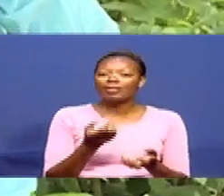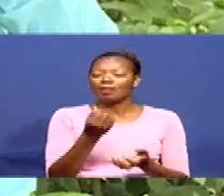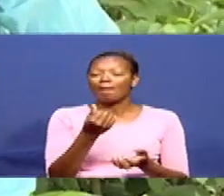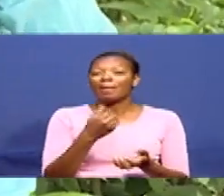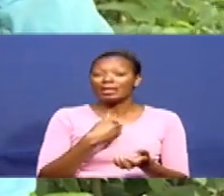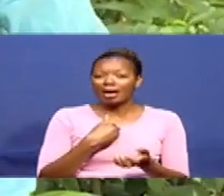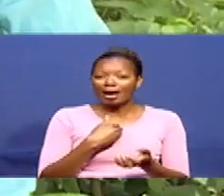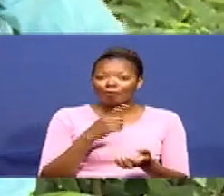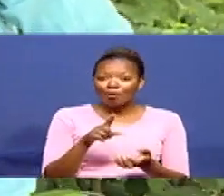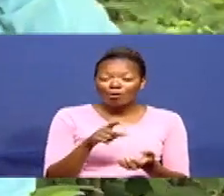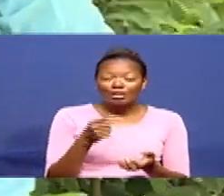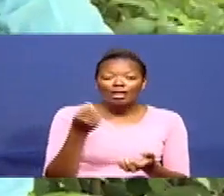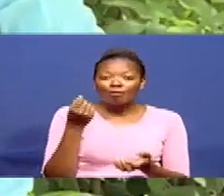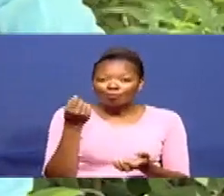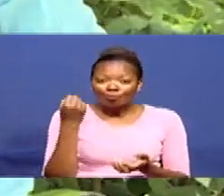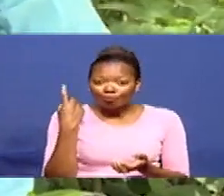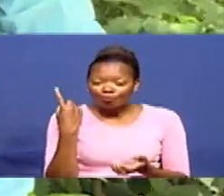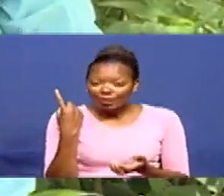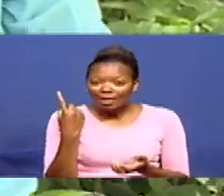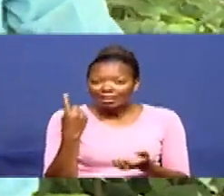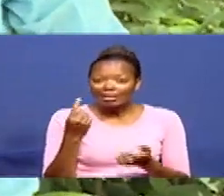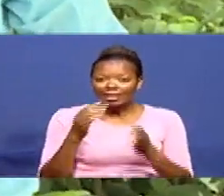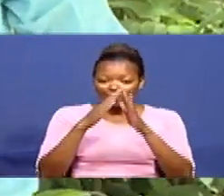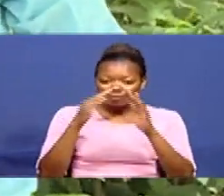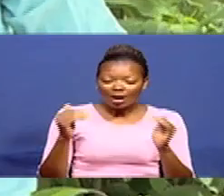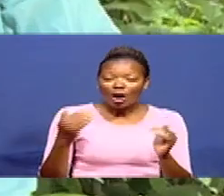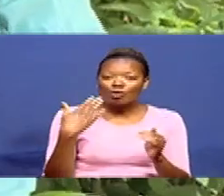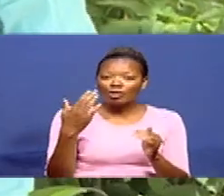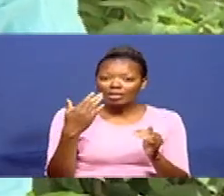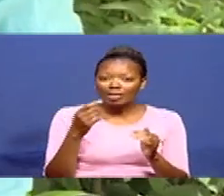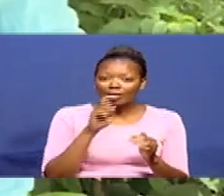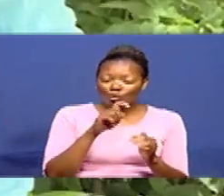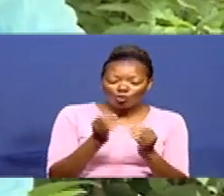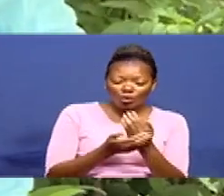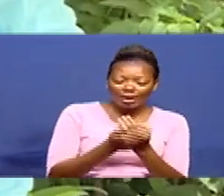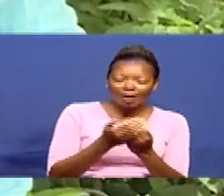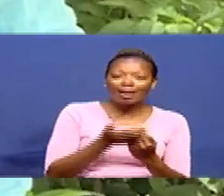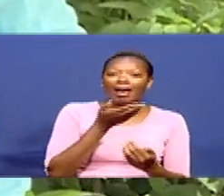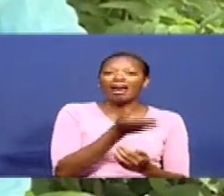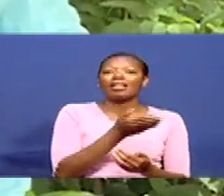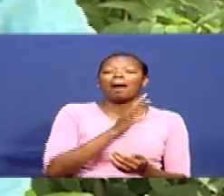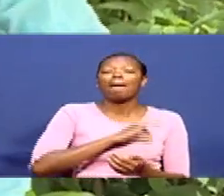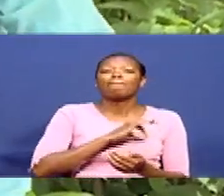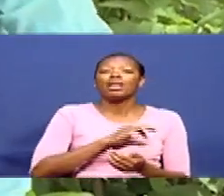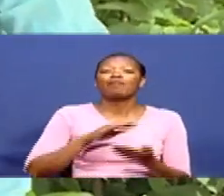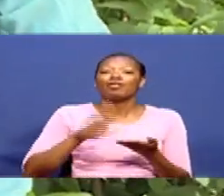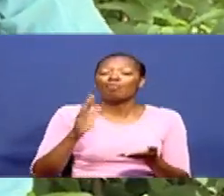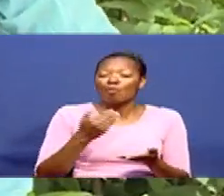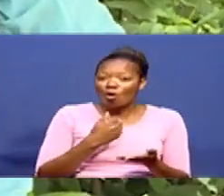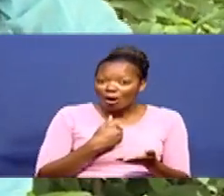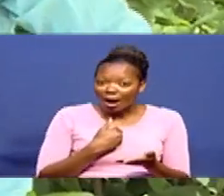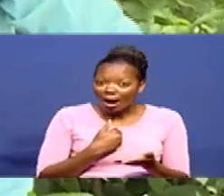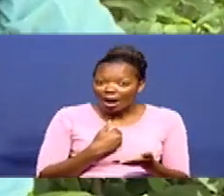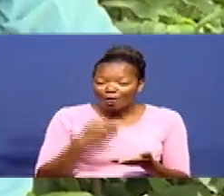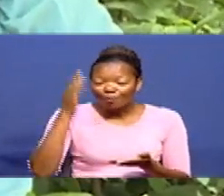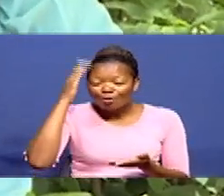huenda ukapata mayai mengi kuliko kuku ambaye unamfuga nje? Hii ni kwa sababu mle ndani kuna joto ambalo huchangia ukuzi